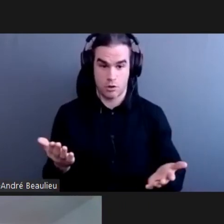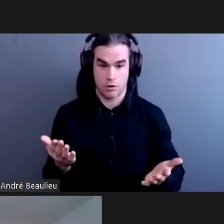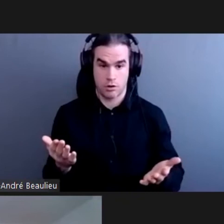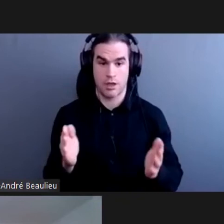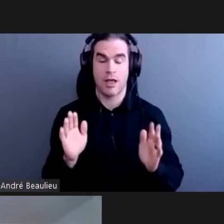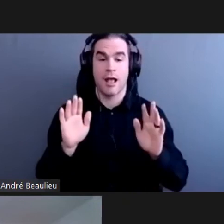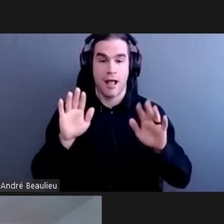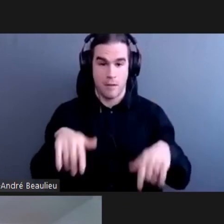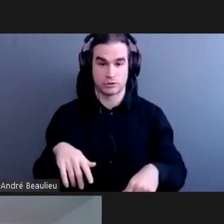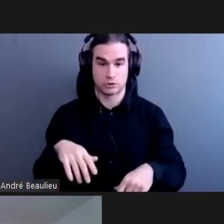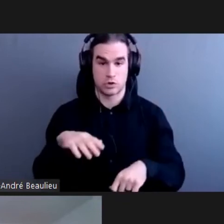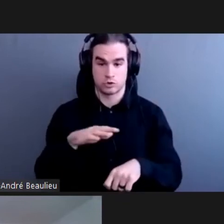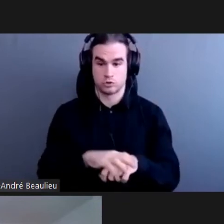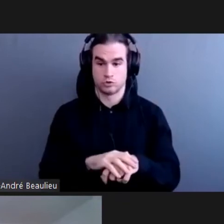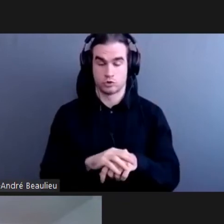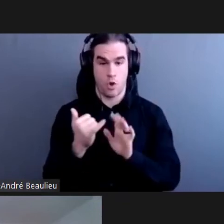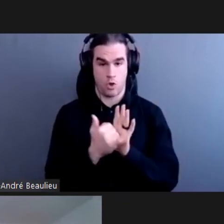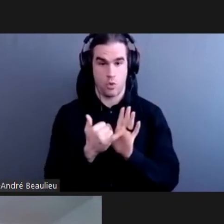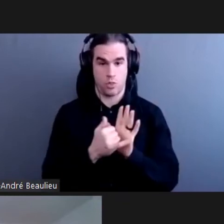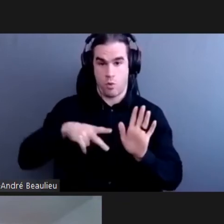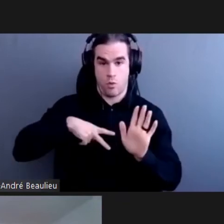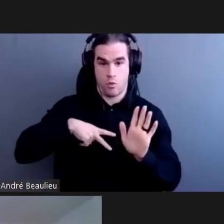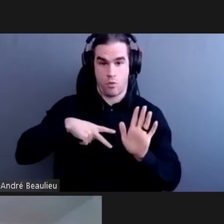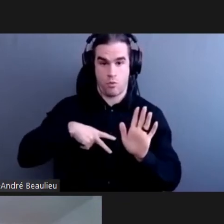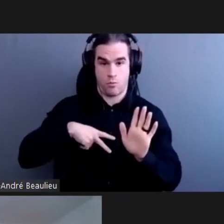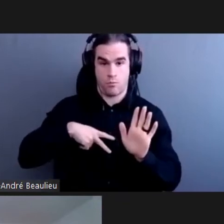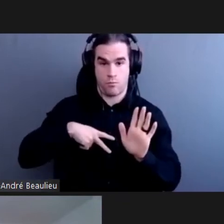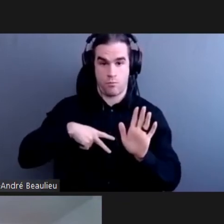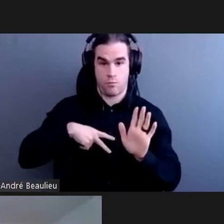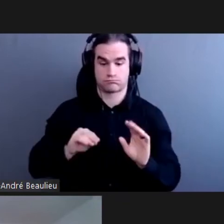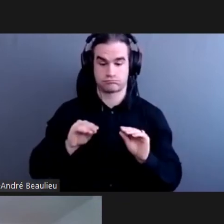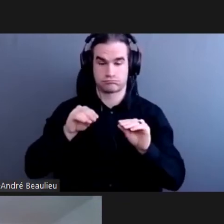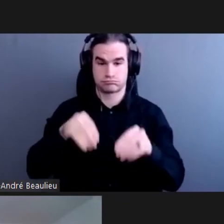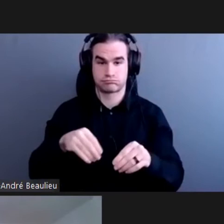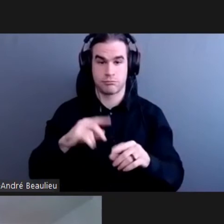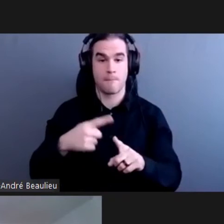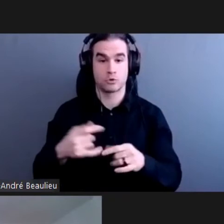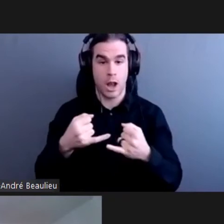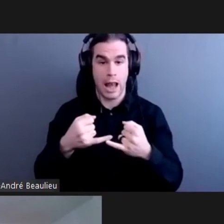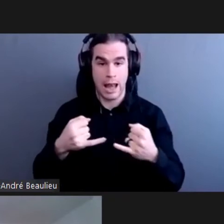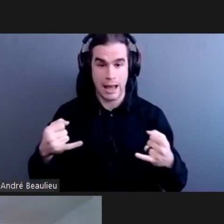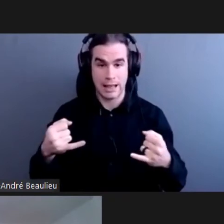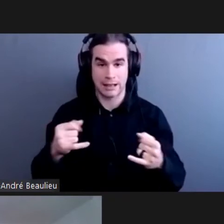notre chaîne YouTube et nous allons distribuer le lien à très grande échelle.